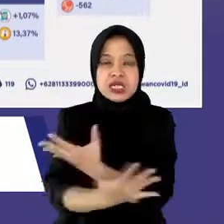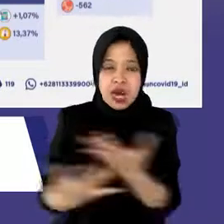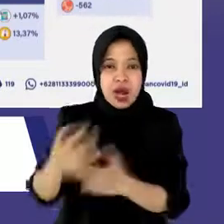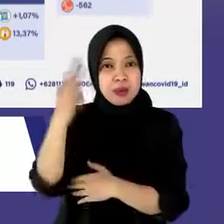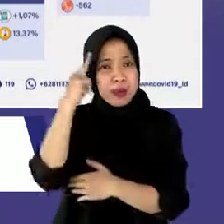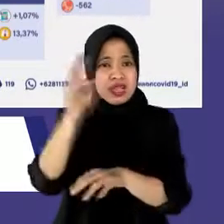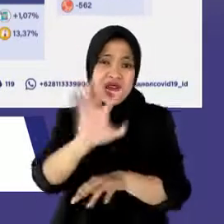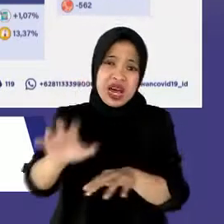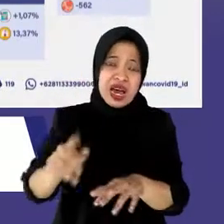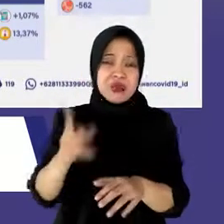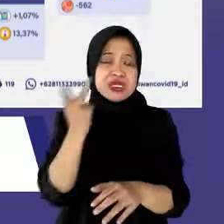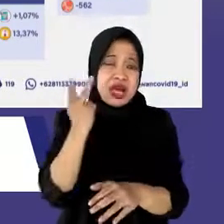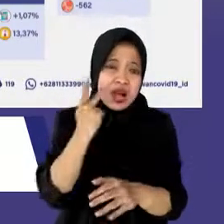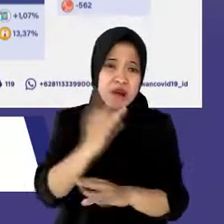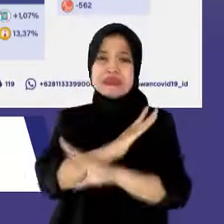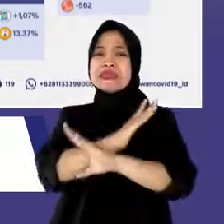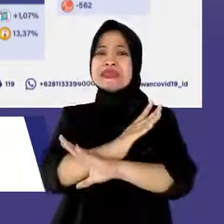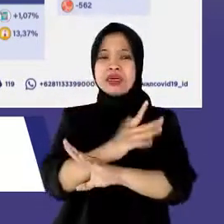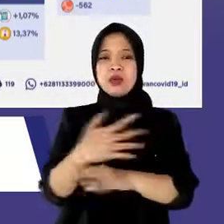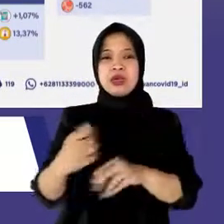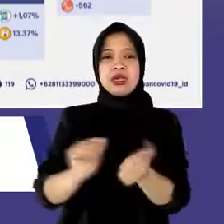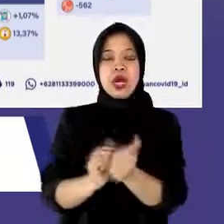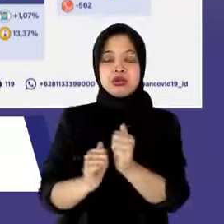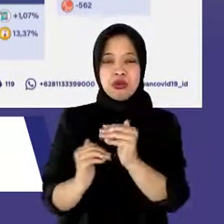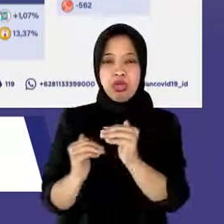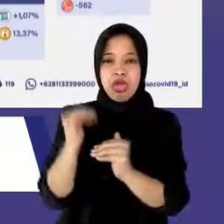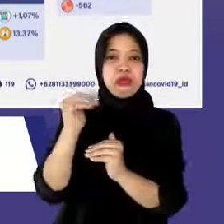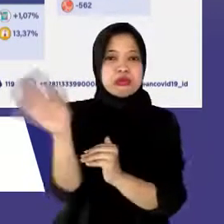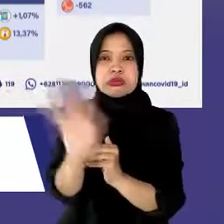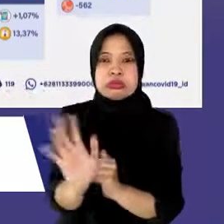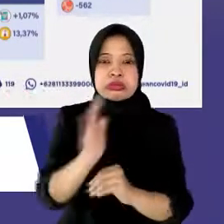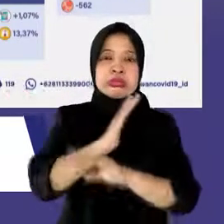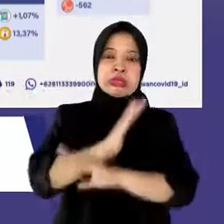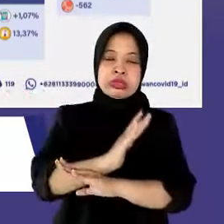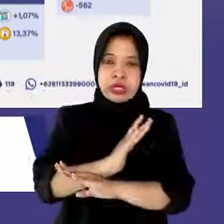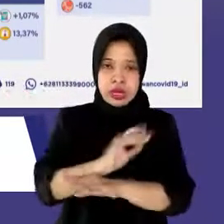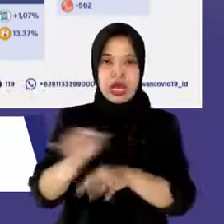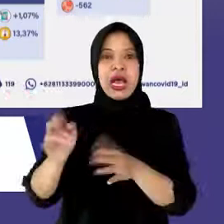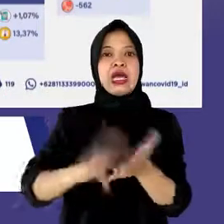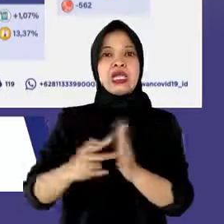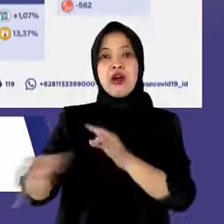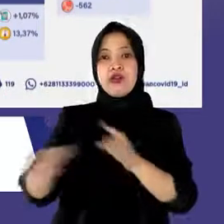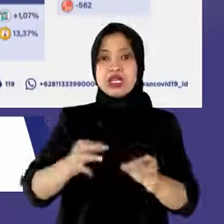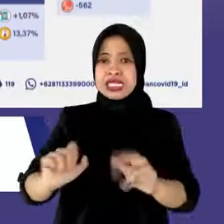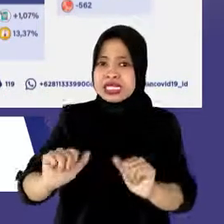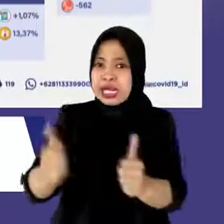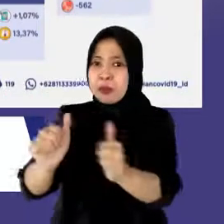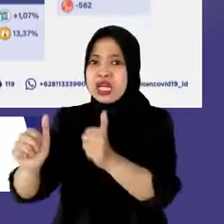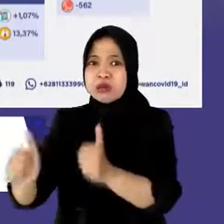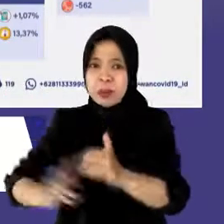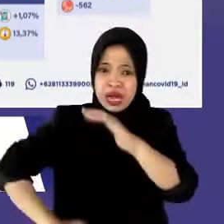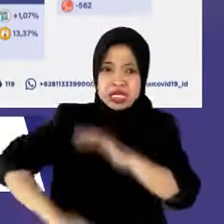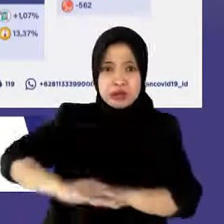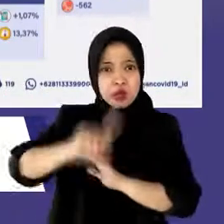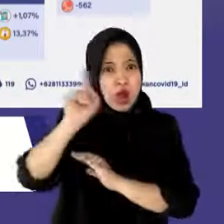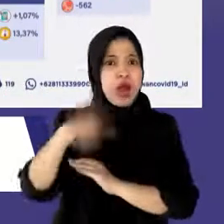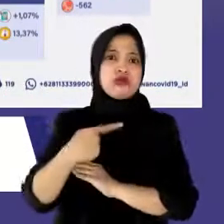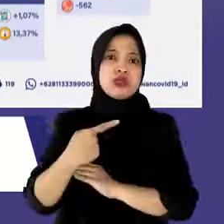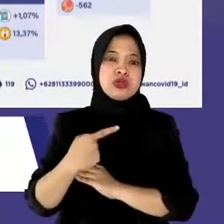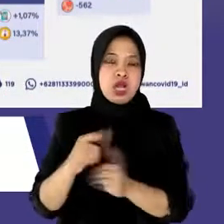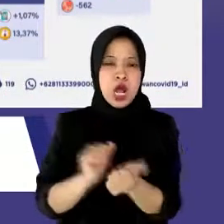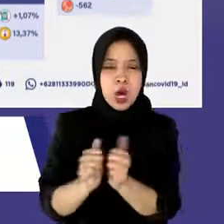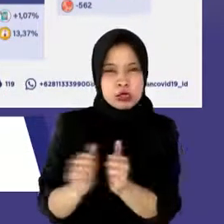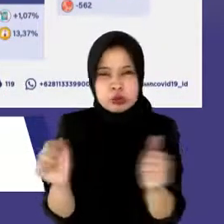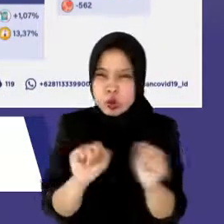dapat mengantisipasi terjadinya kenaikan kasus dengan menyiapkan Fasilitas Kesehatan semaksimal mungkin dan